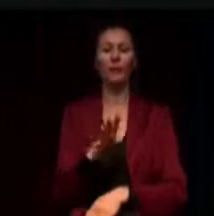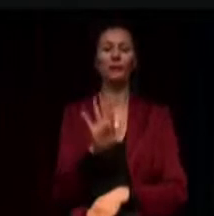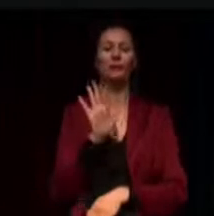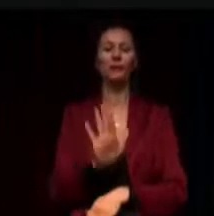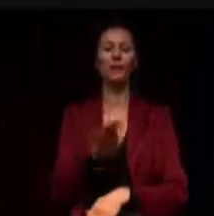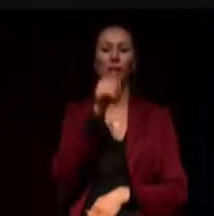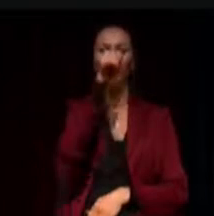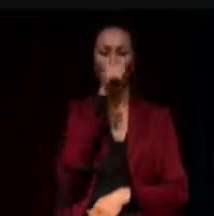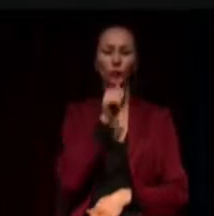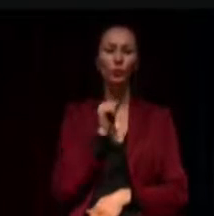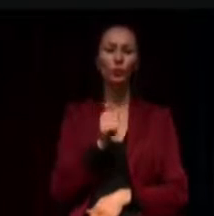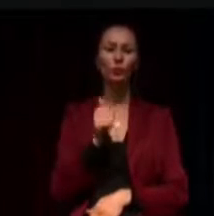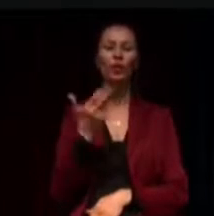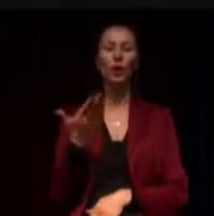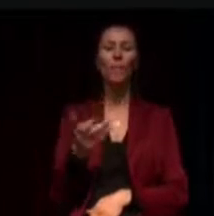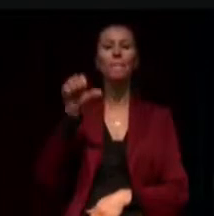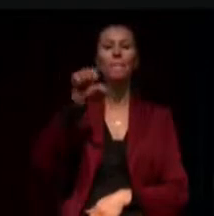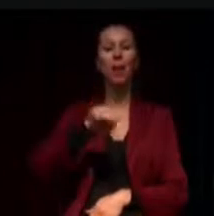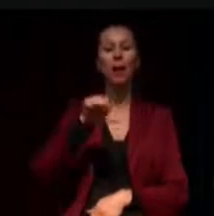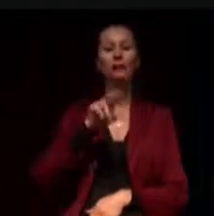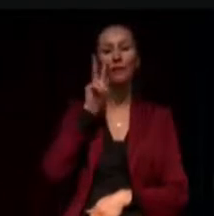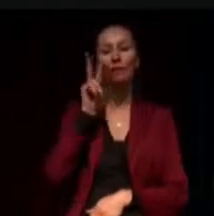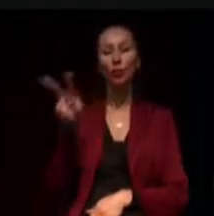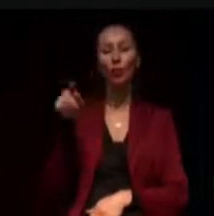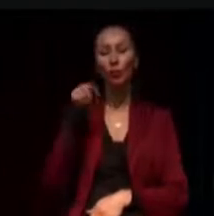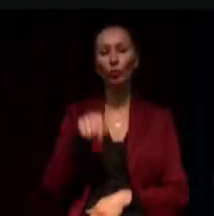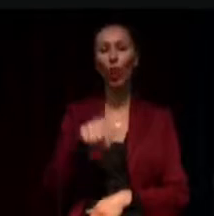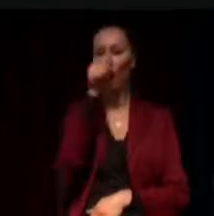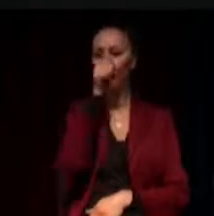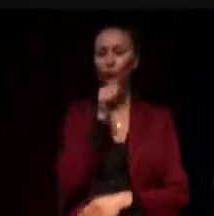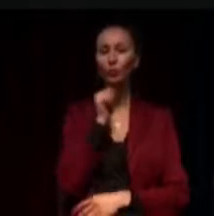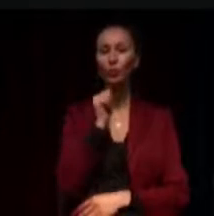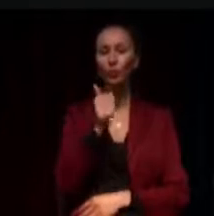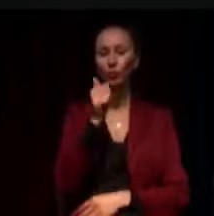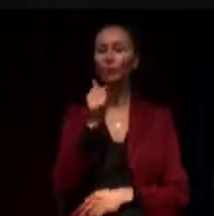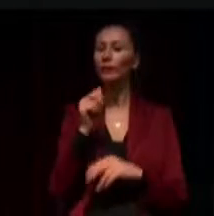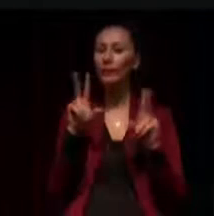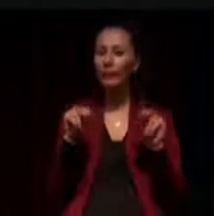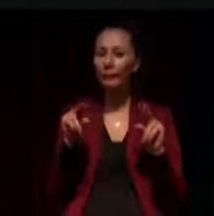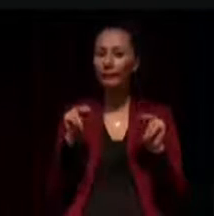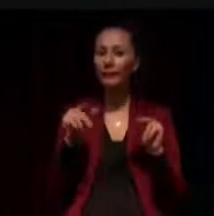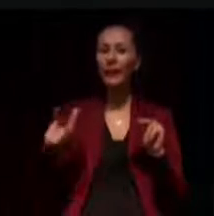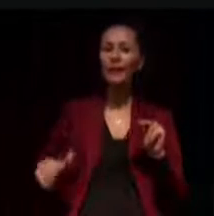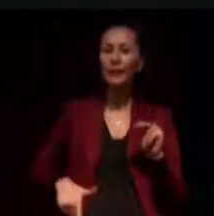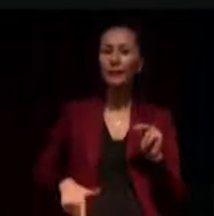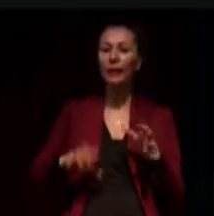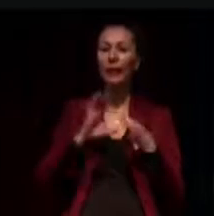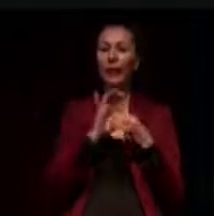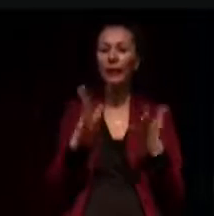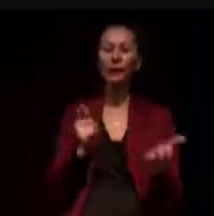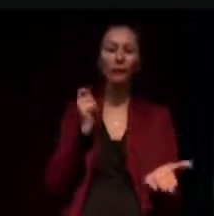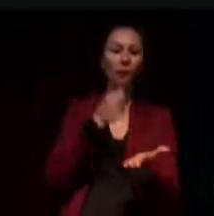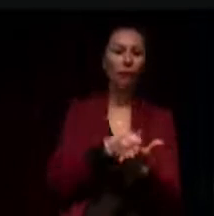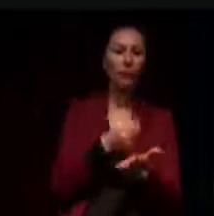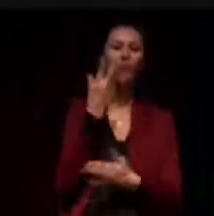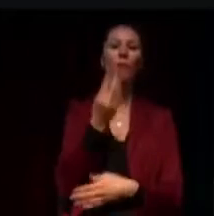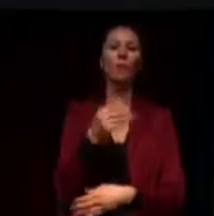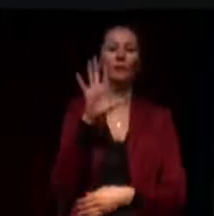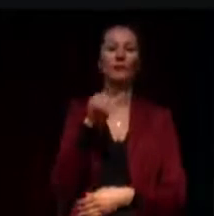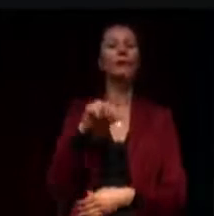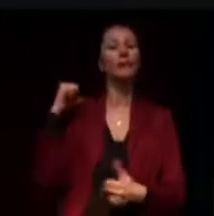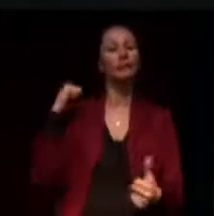günde. Ama maalesef gördük ki bu 600 günde yeterince İzmir'le ilgili yatırım yapılmadı. Ve